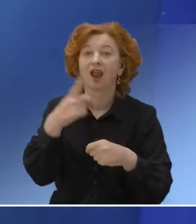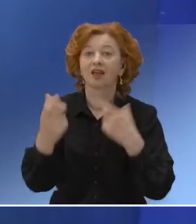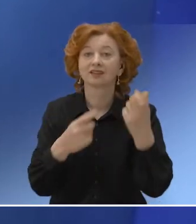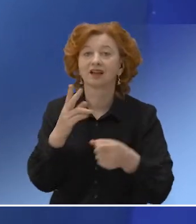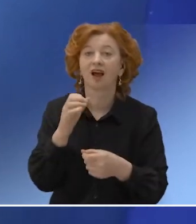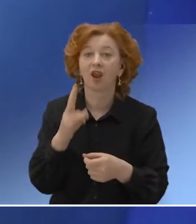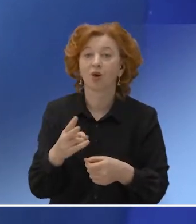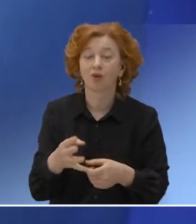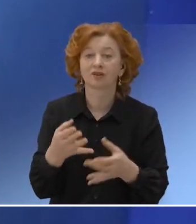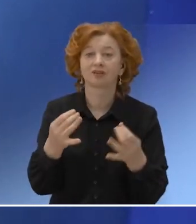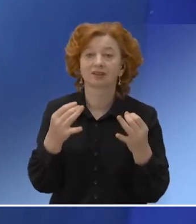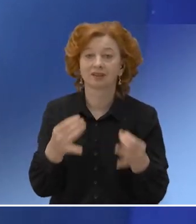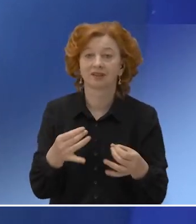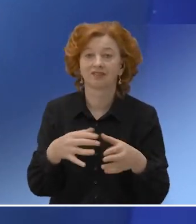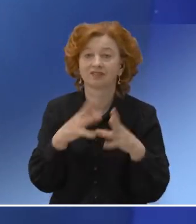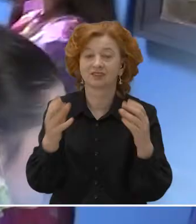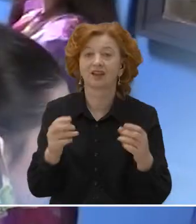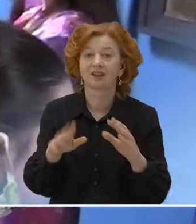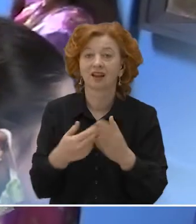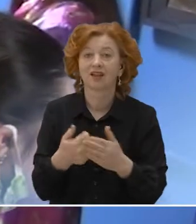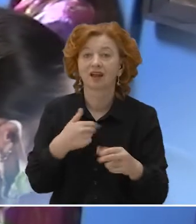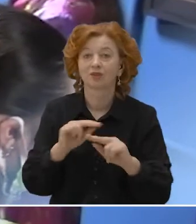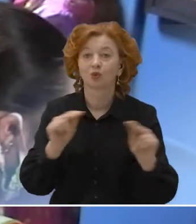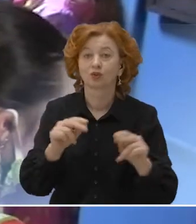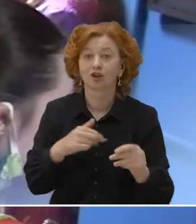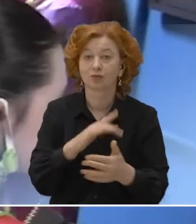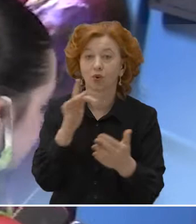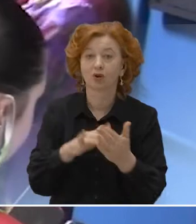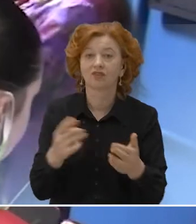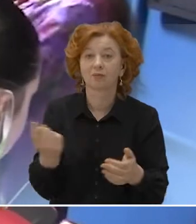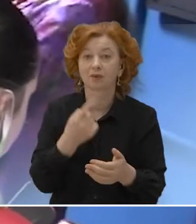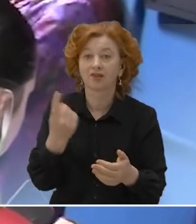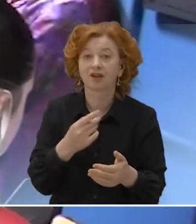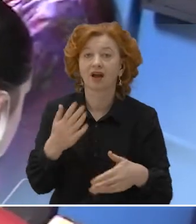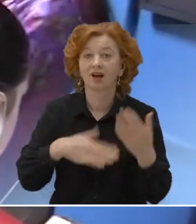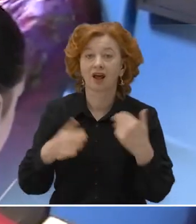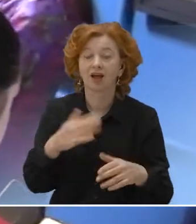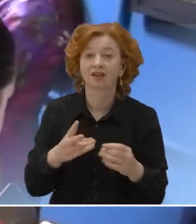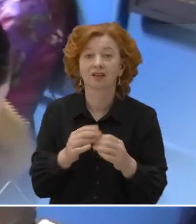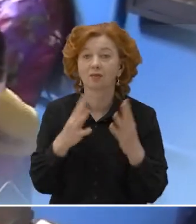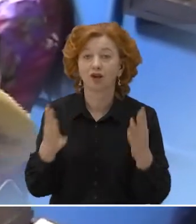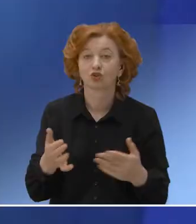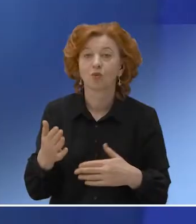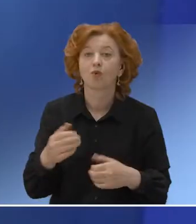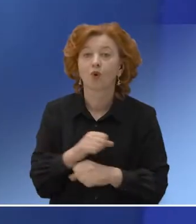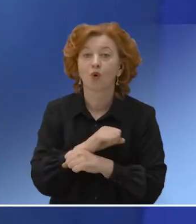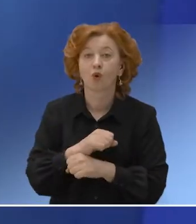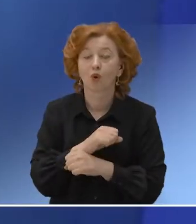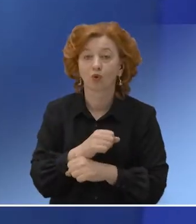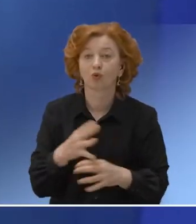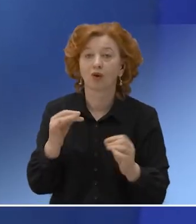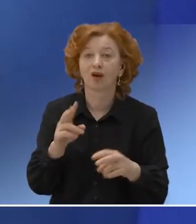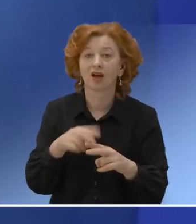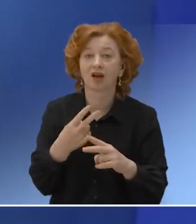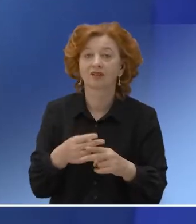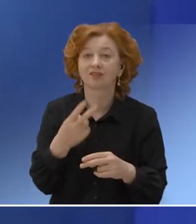Кленов – это все наши как бы учителя. В нашем городе она впервые и рада небольшому отдыху. Это всегда